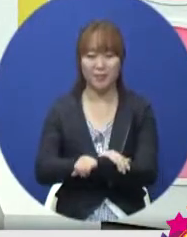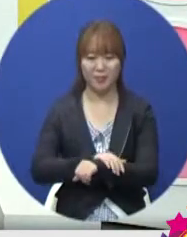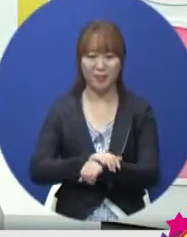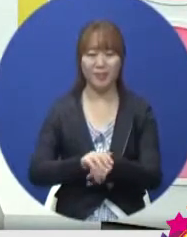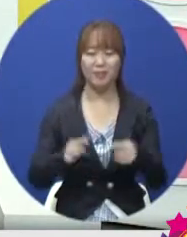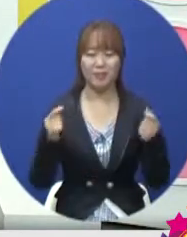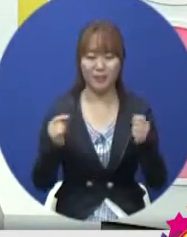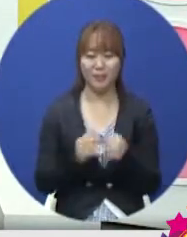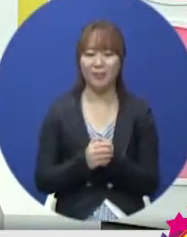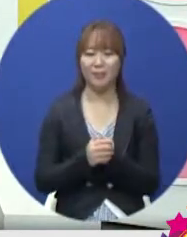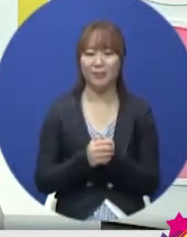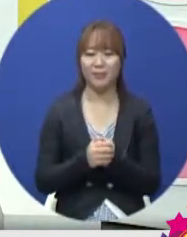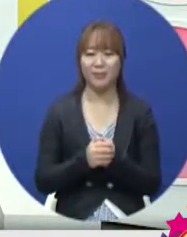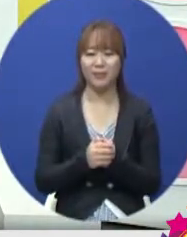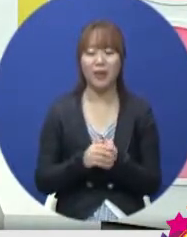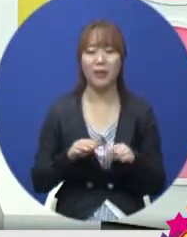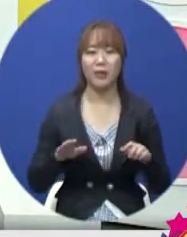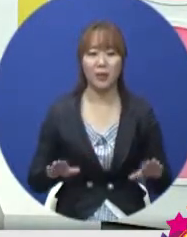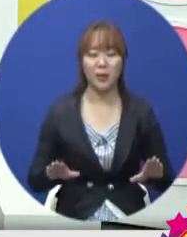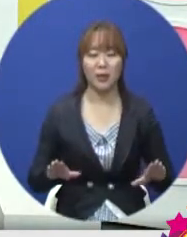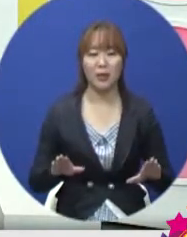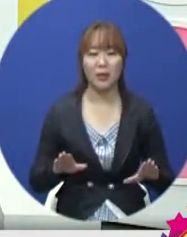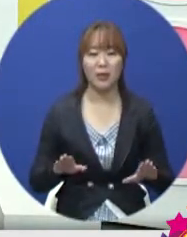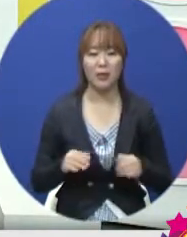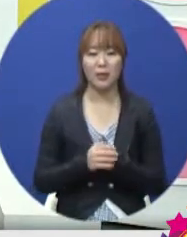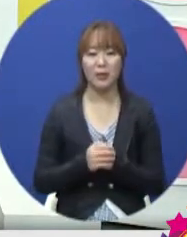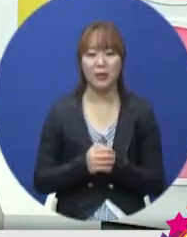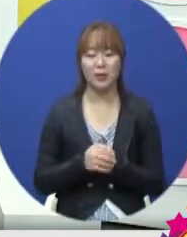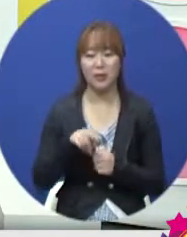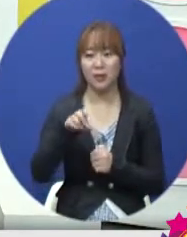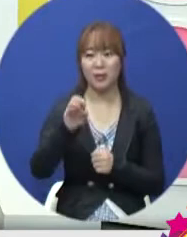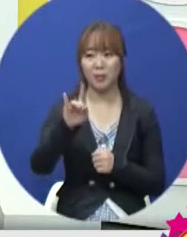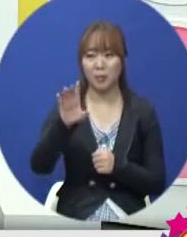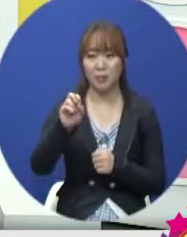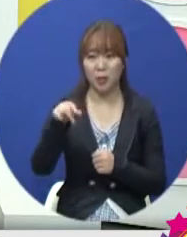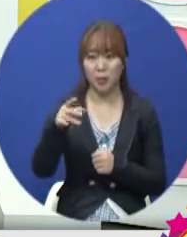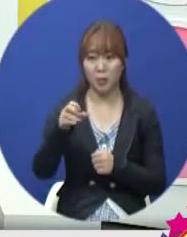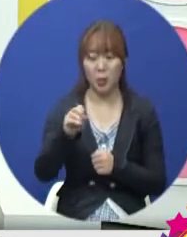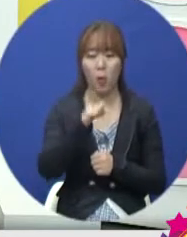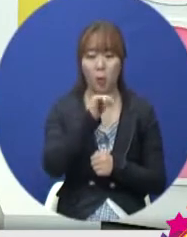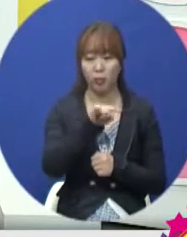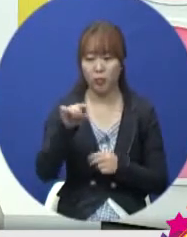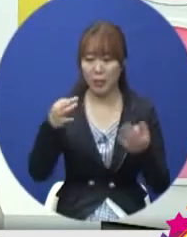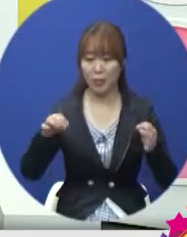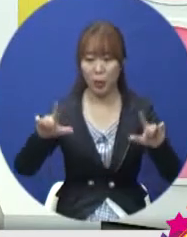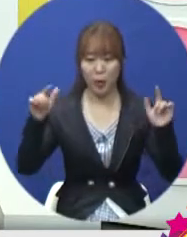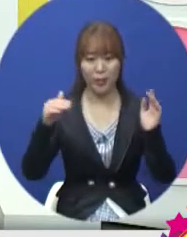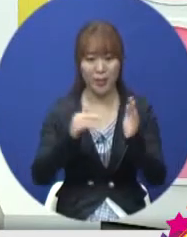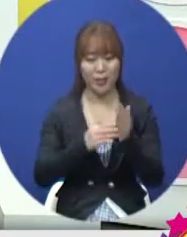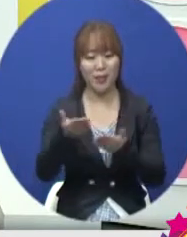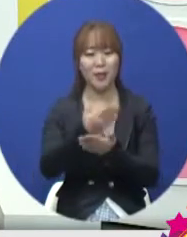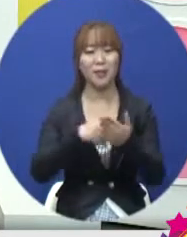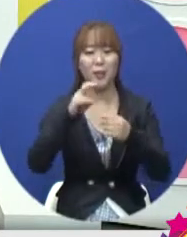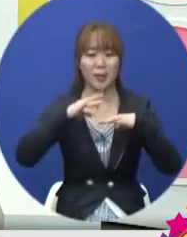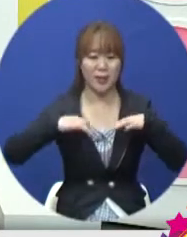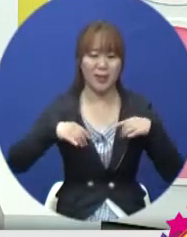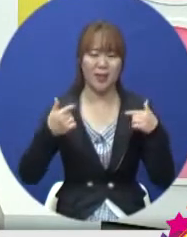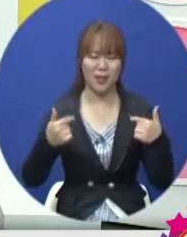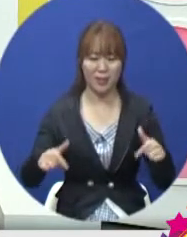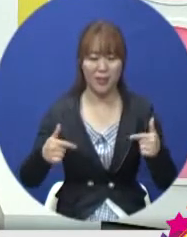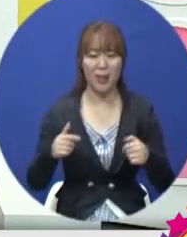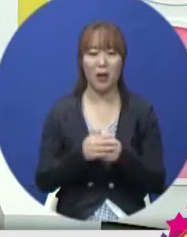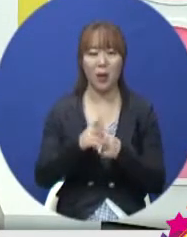잘해주셨습니다. 네. 자, 오늘 네. 생방송으로 뭐 오늘뿐만 아니라 월요일부터 금요일까지 저희가 나눔 노래자랑은